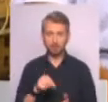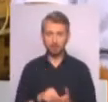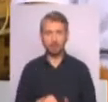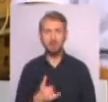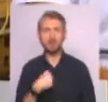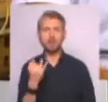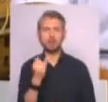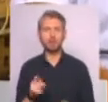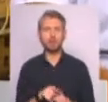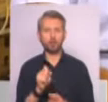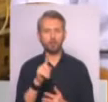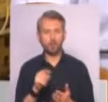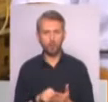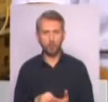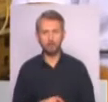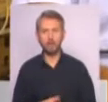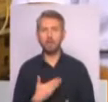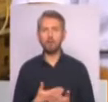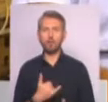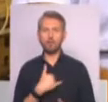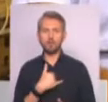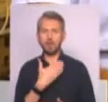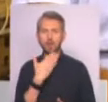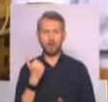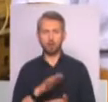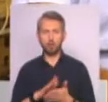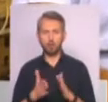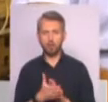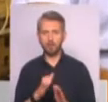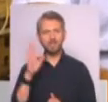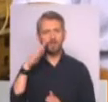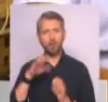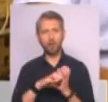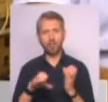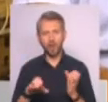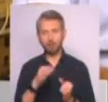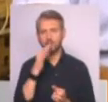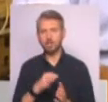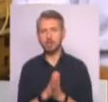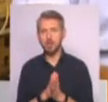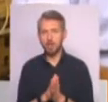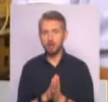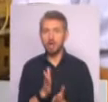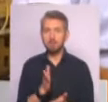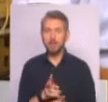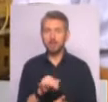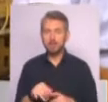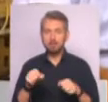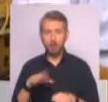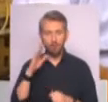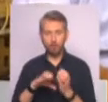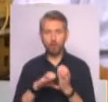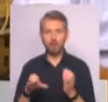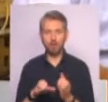мене цікавить такий вопрос. От у мене нет договора з водоканалом. Скажите, пожалуйста, имеете право водоканал предъявить